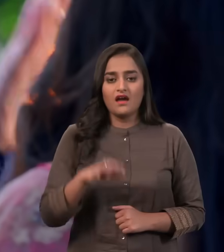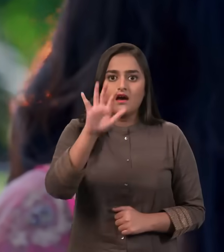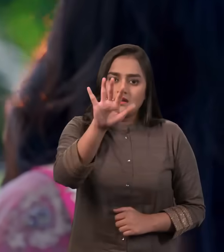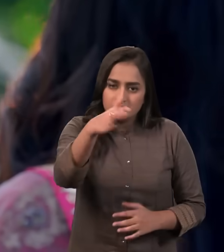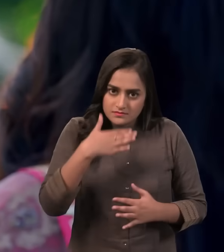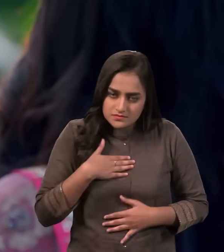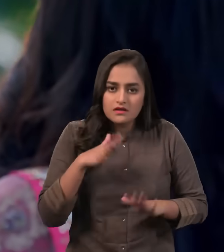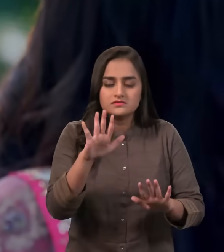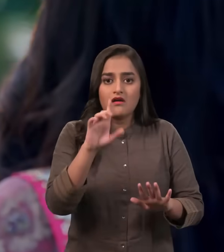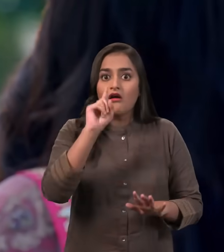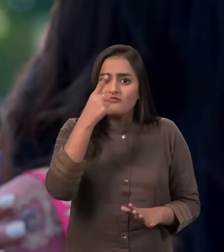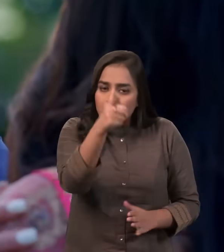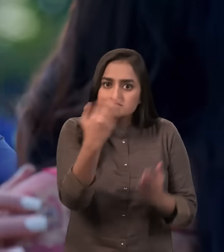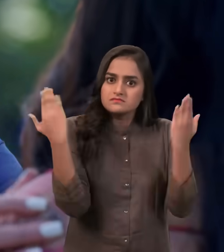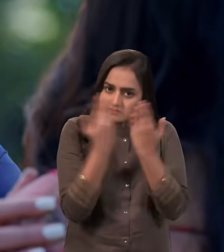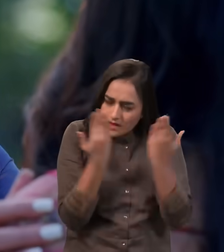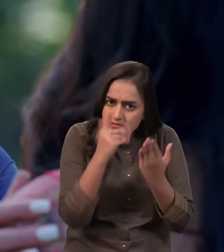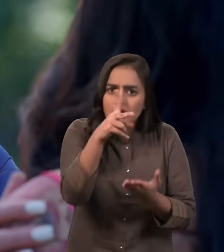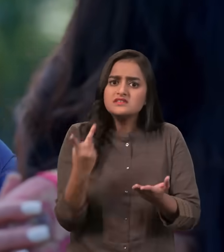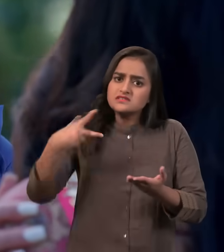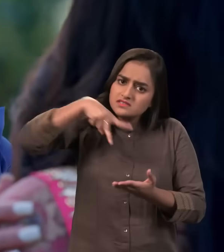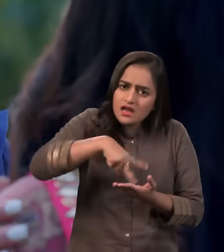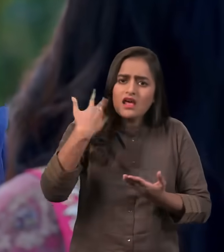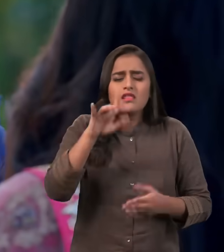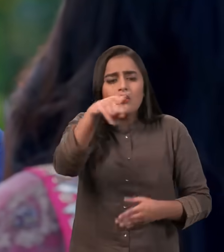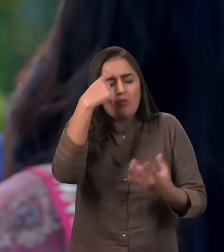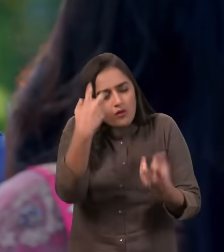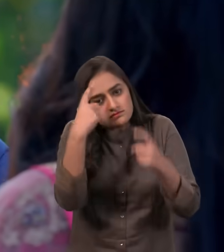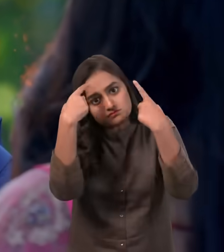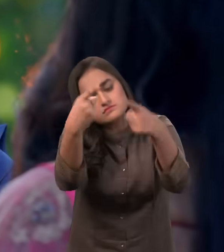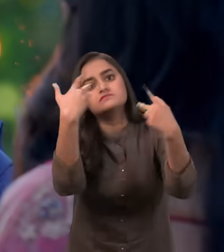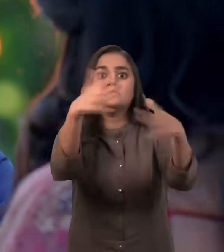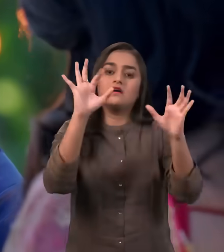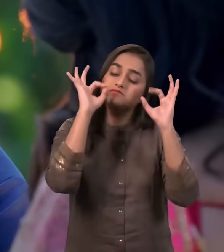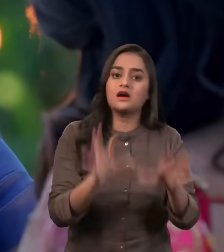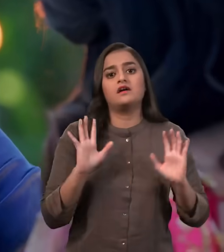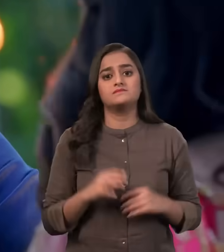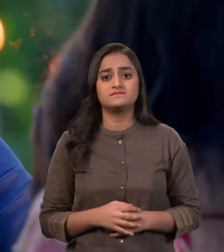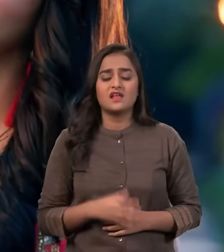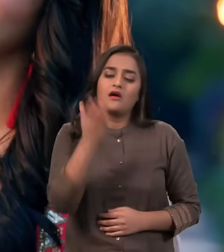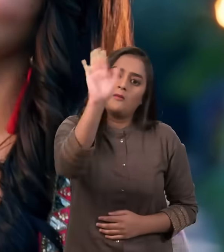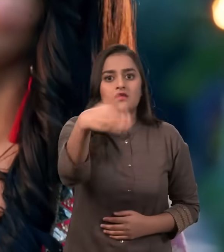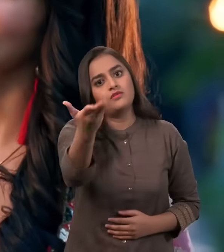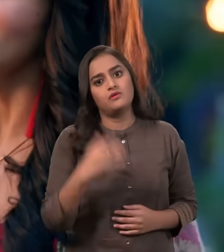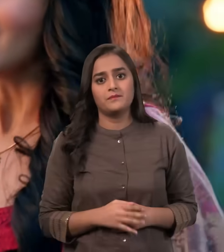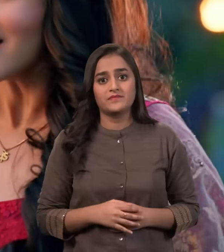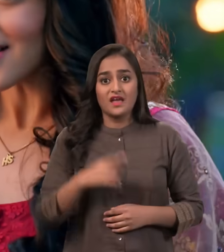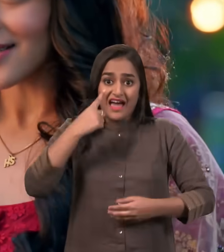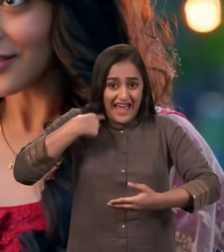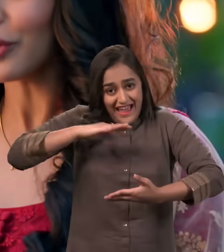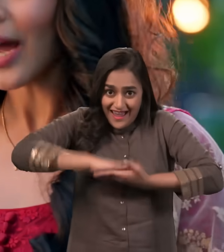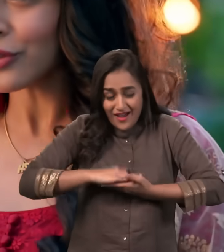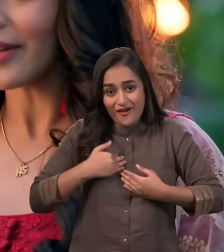अरे मेरा बच्चा, पहले तू पढ़ लिख कर अपने पैरों पर खड़ी हो जा, फिर तेरा जो मन करे तू करना, पक्का। प्रीतो,